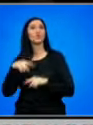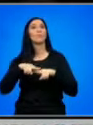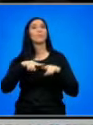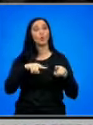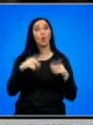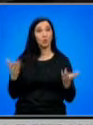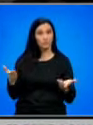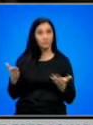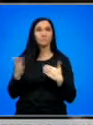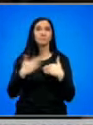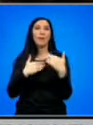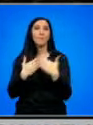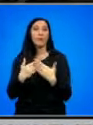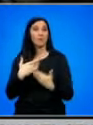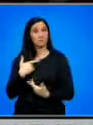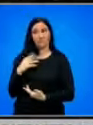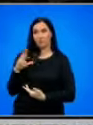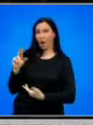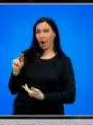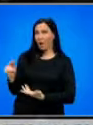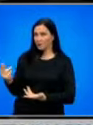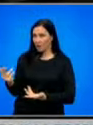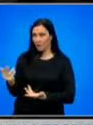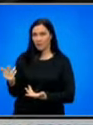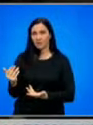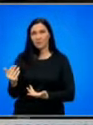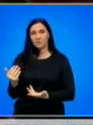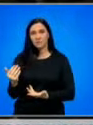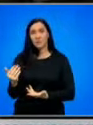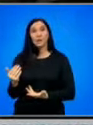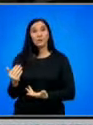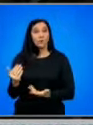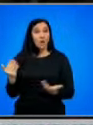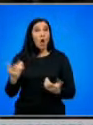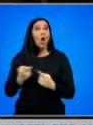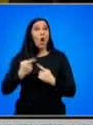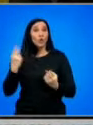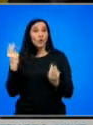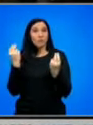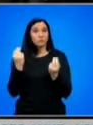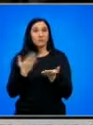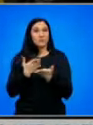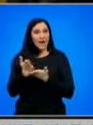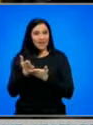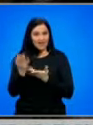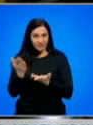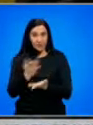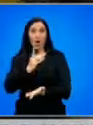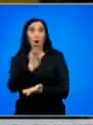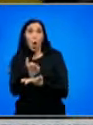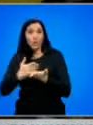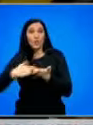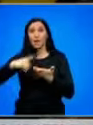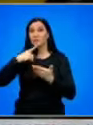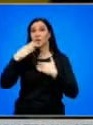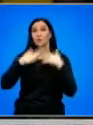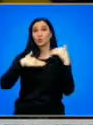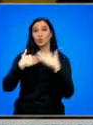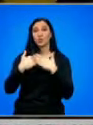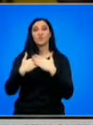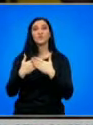на практика съм казал, че от средствата, които са отделени за строителството